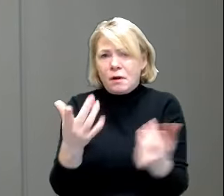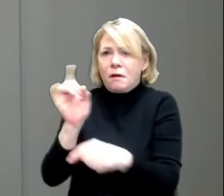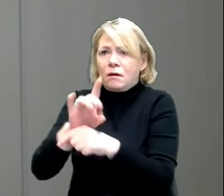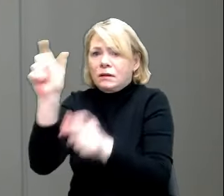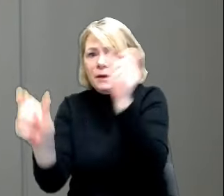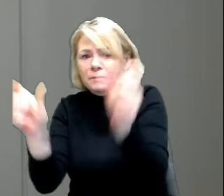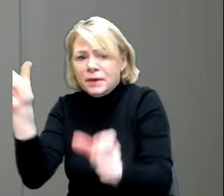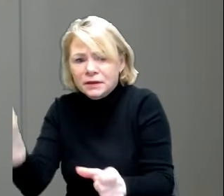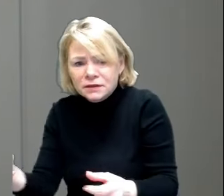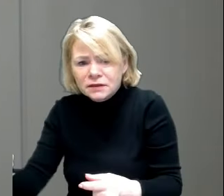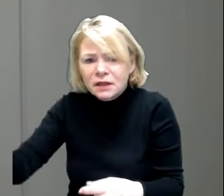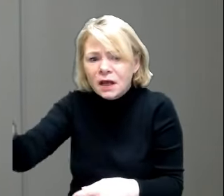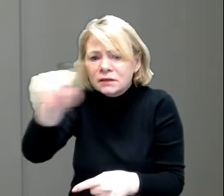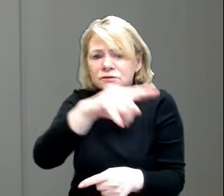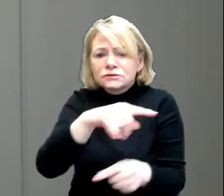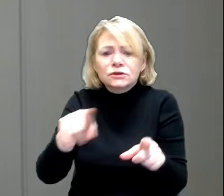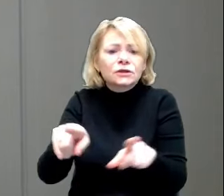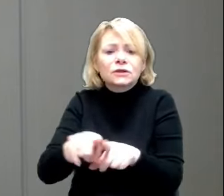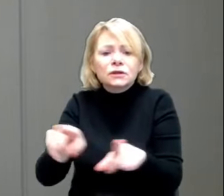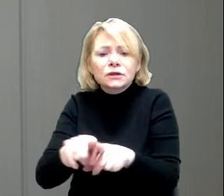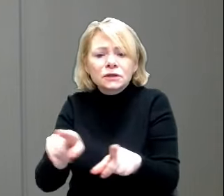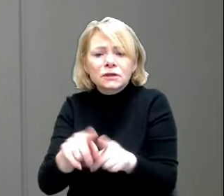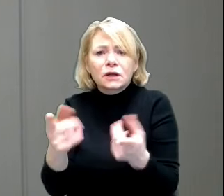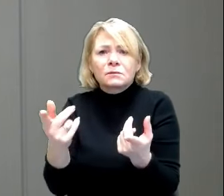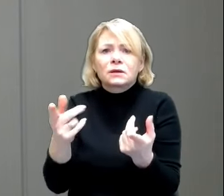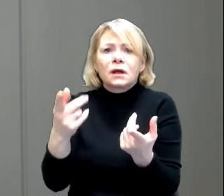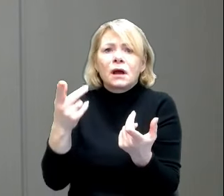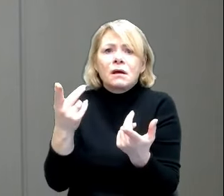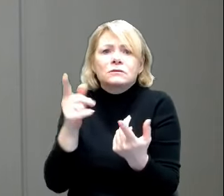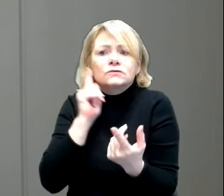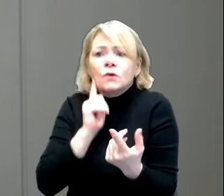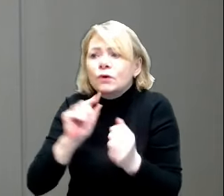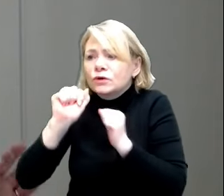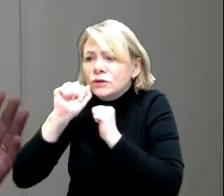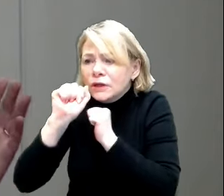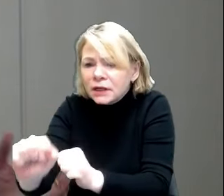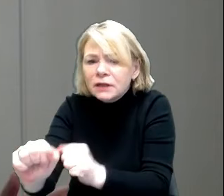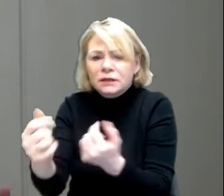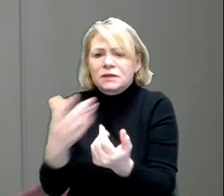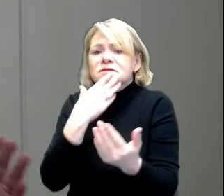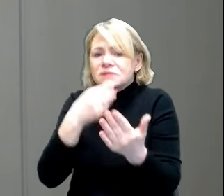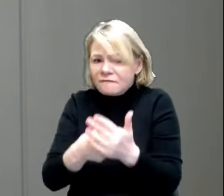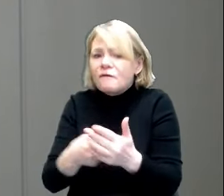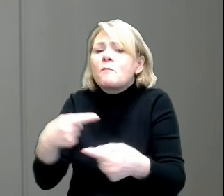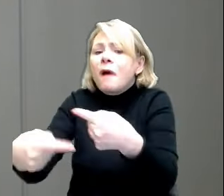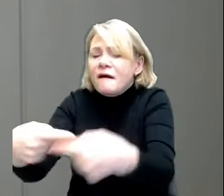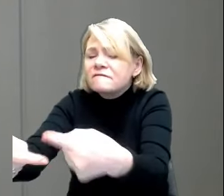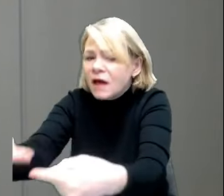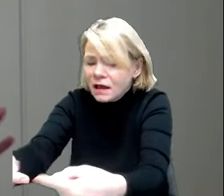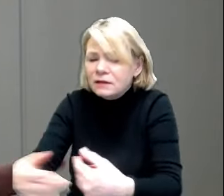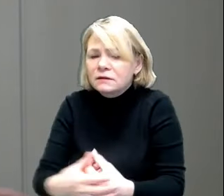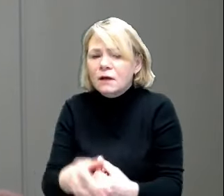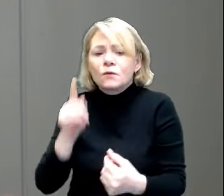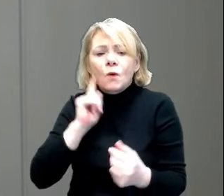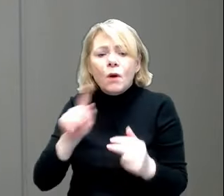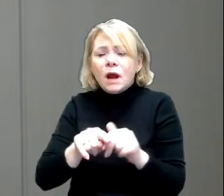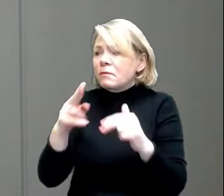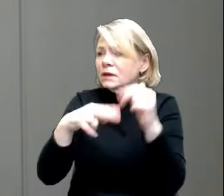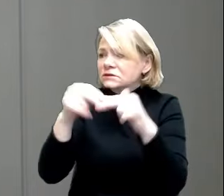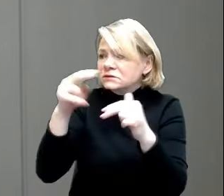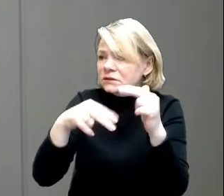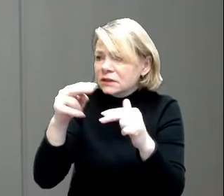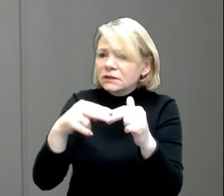labai liepia reiškia ginti paveldą jie ne tiktai atstaty rūpintis reiškia